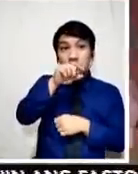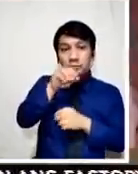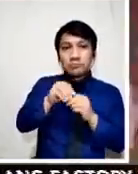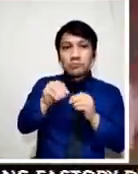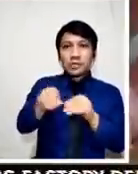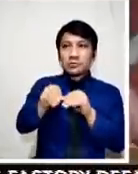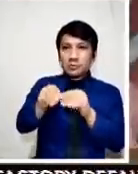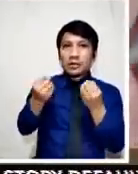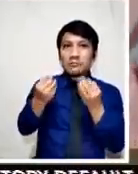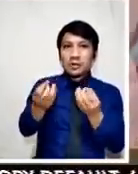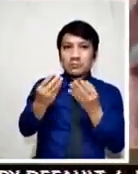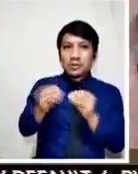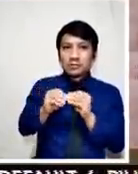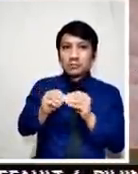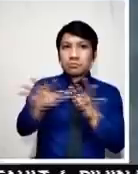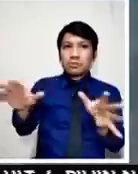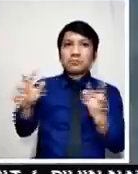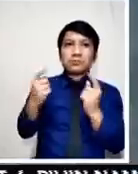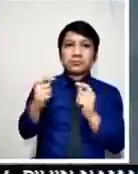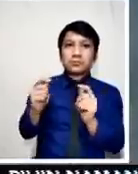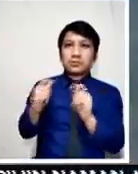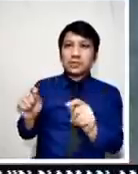paano magkakameron ng